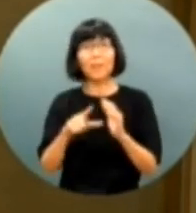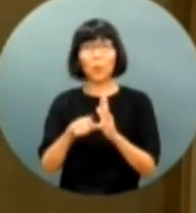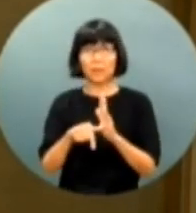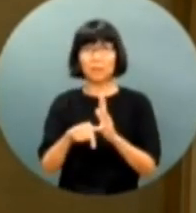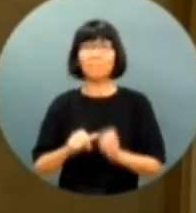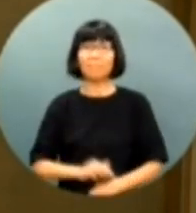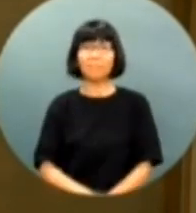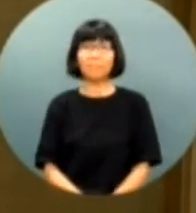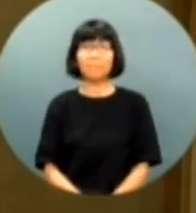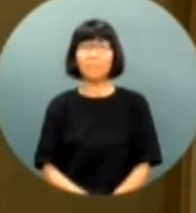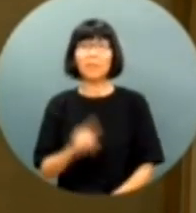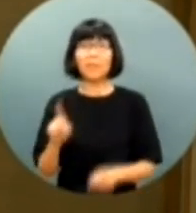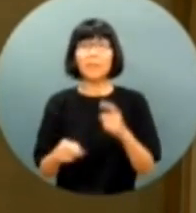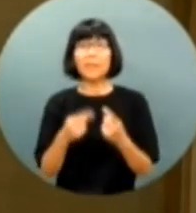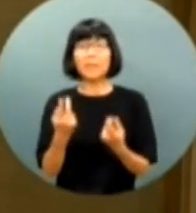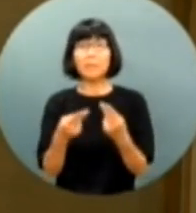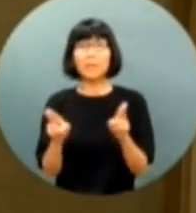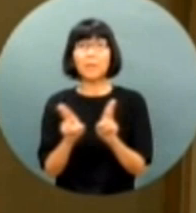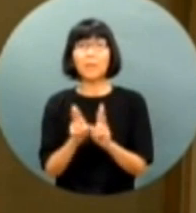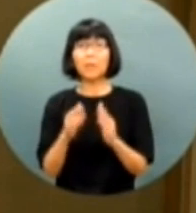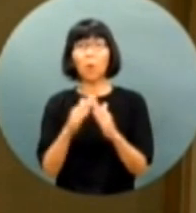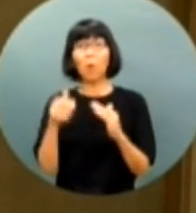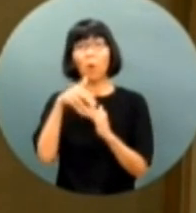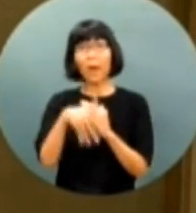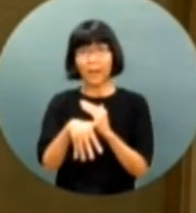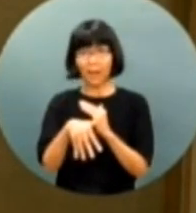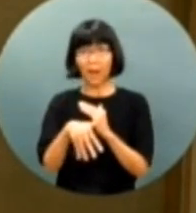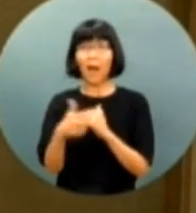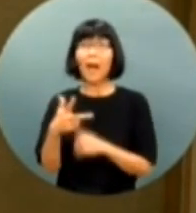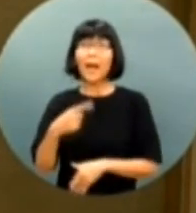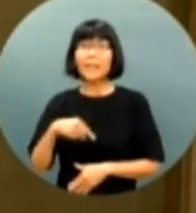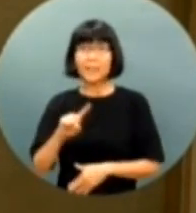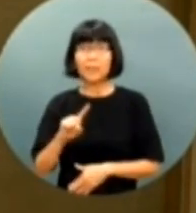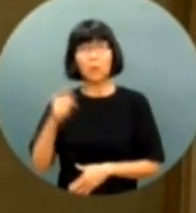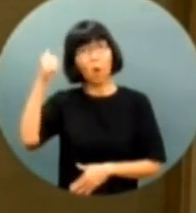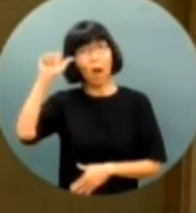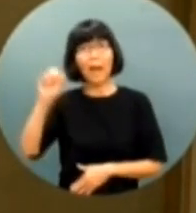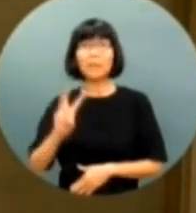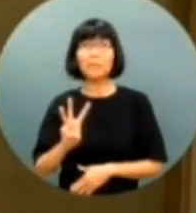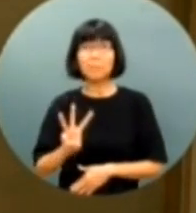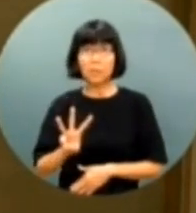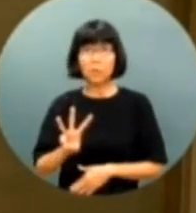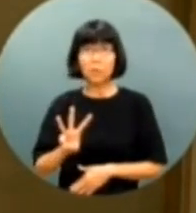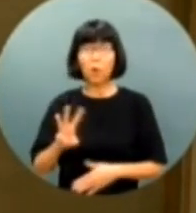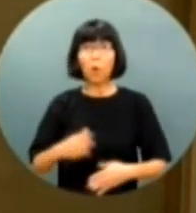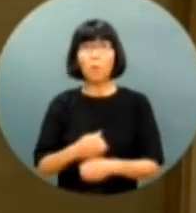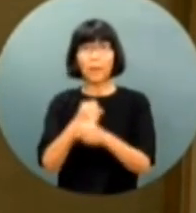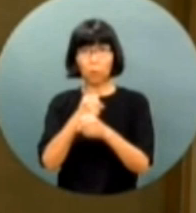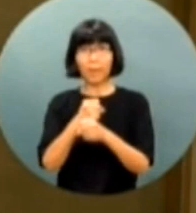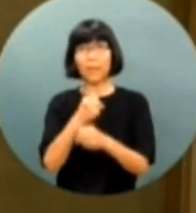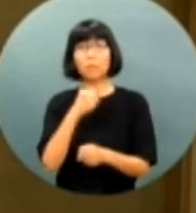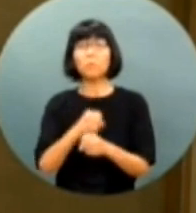ど、自民党会派新執行部の3案を出して、要はガッチャンコしていいとこ取りをしたということ